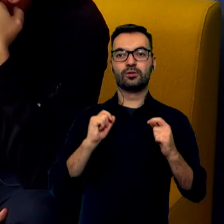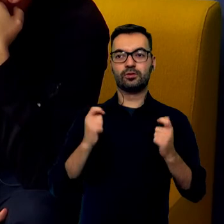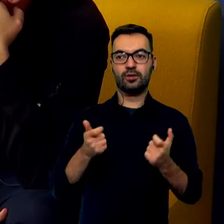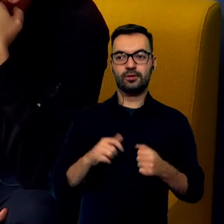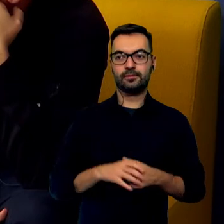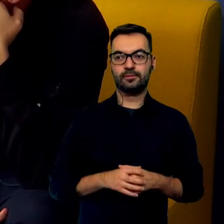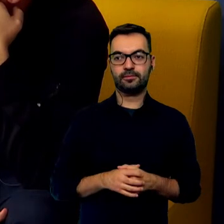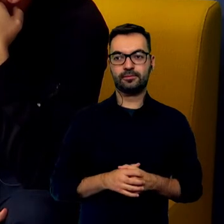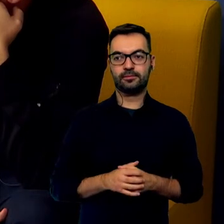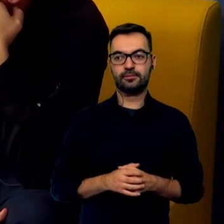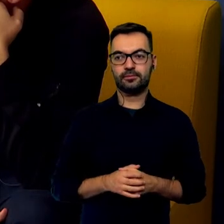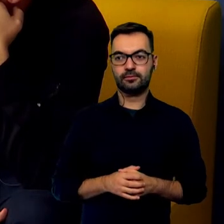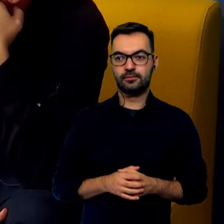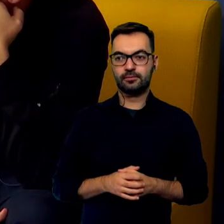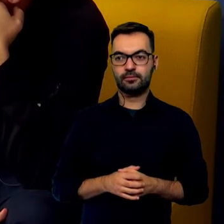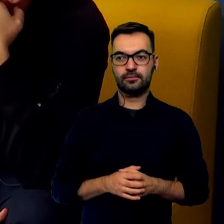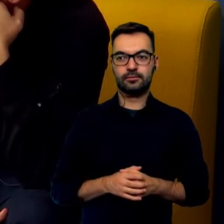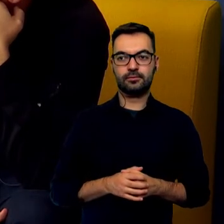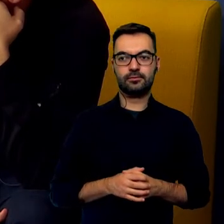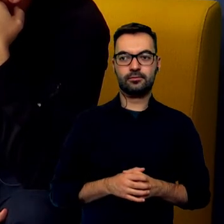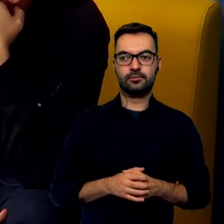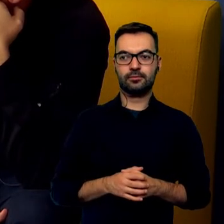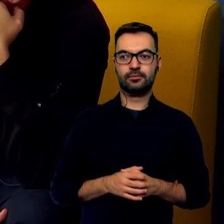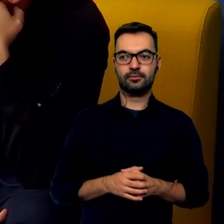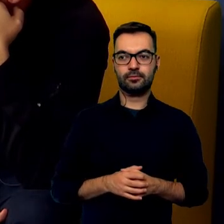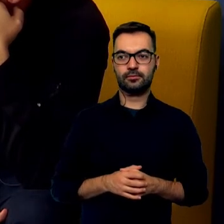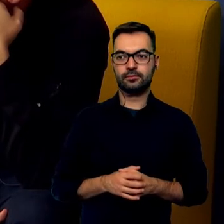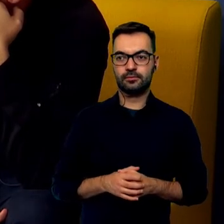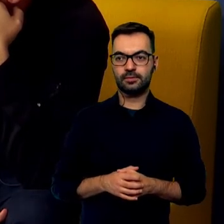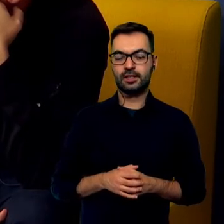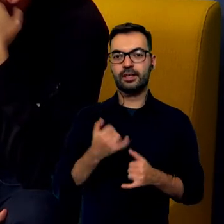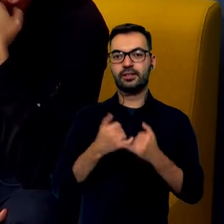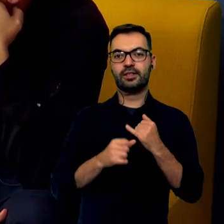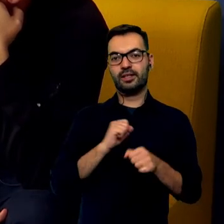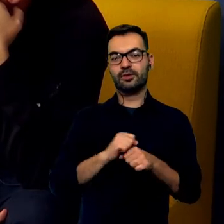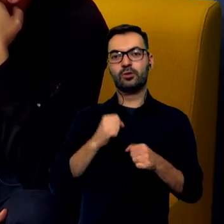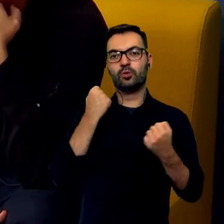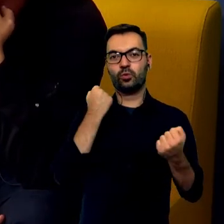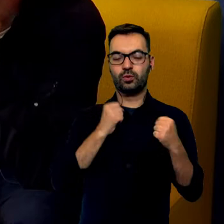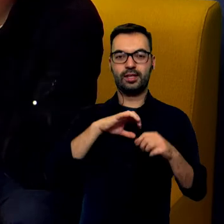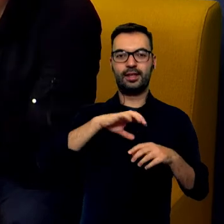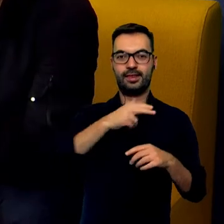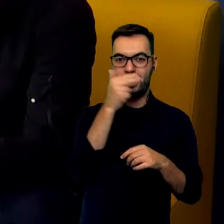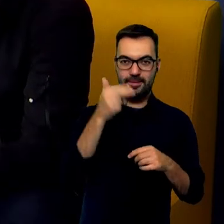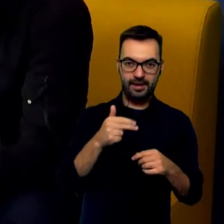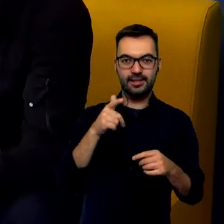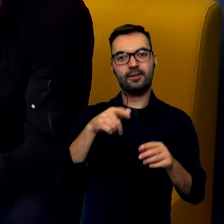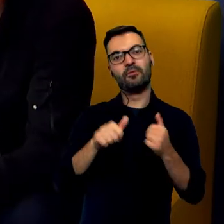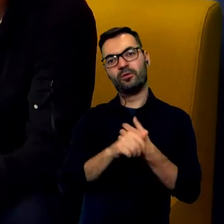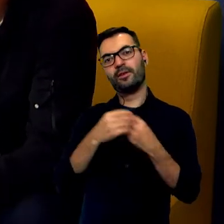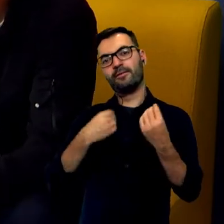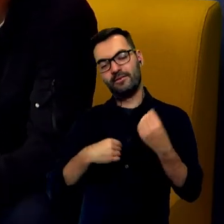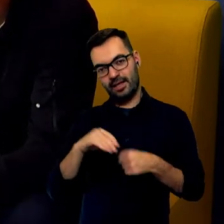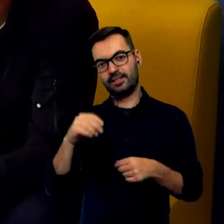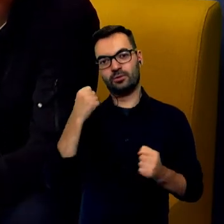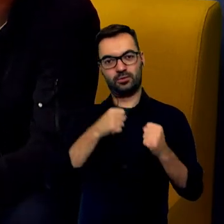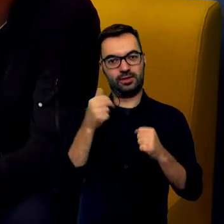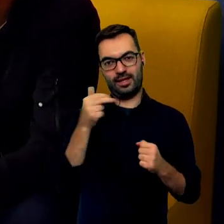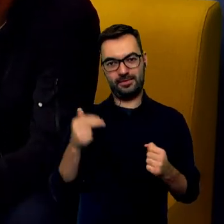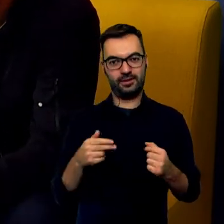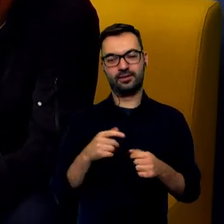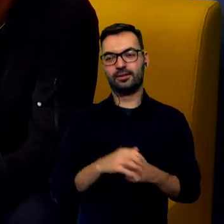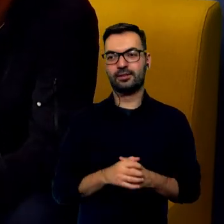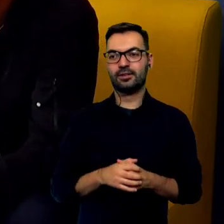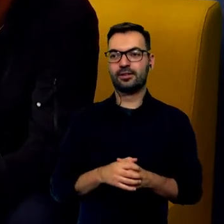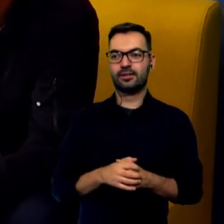że trudne kategorie zaczynają rodzić kolejne trudne kategorie, że to nie jest taka weryfikacja i